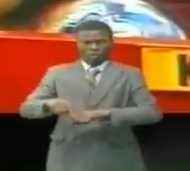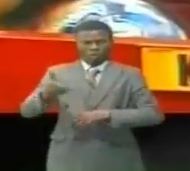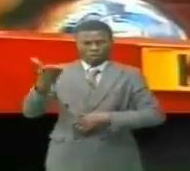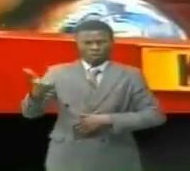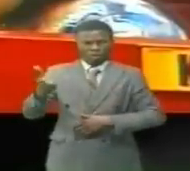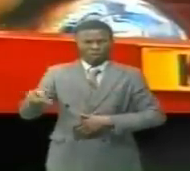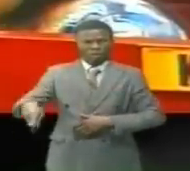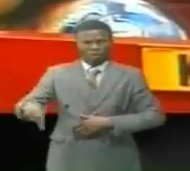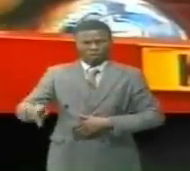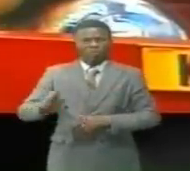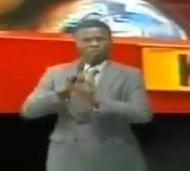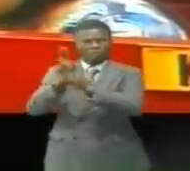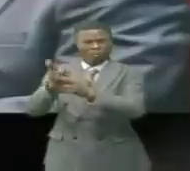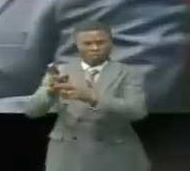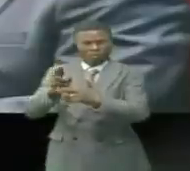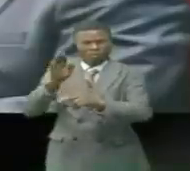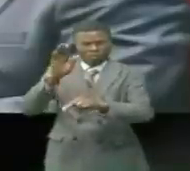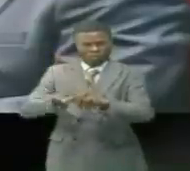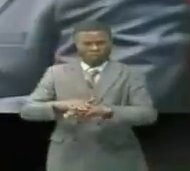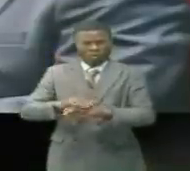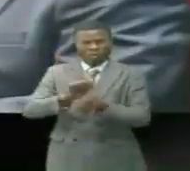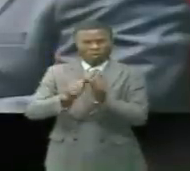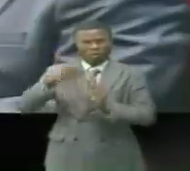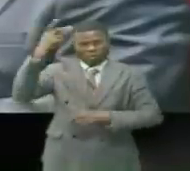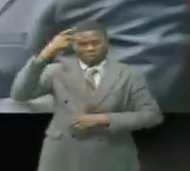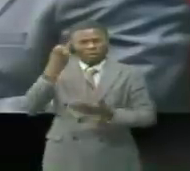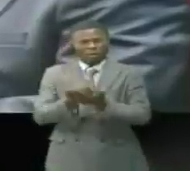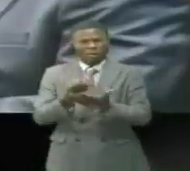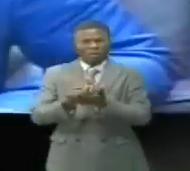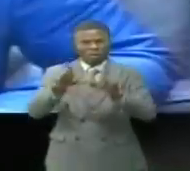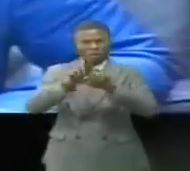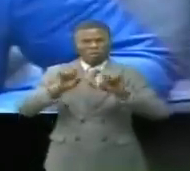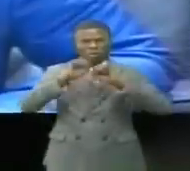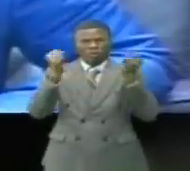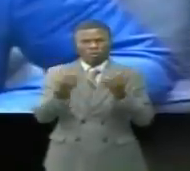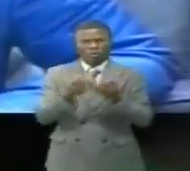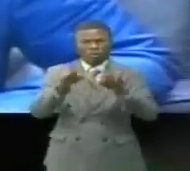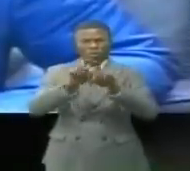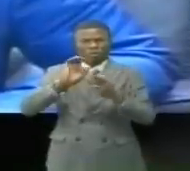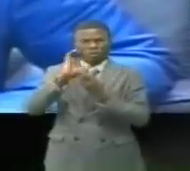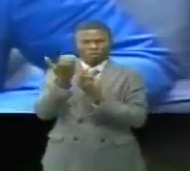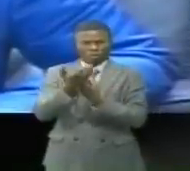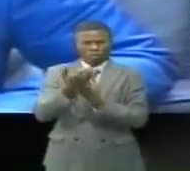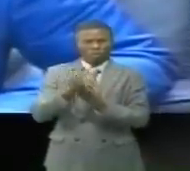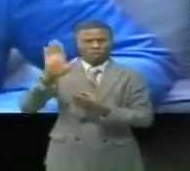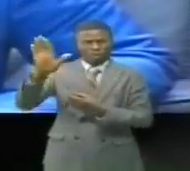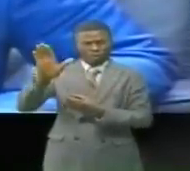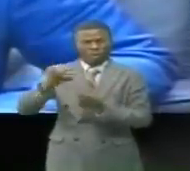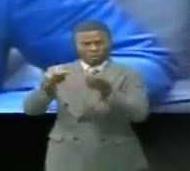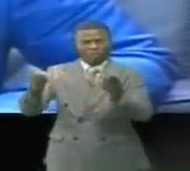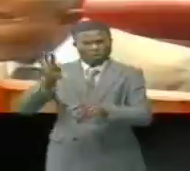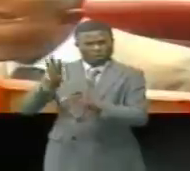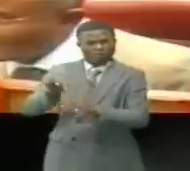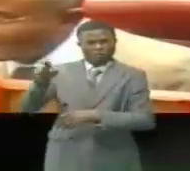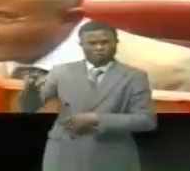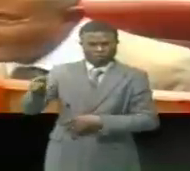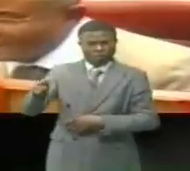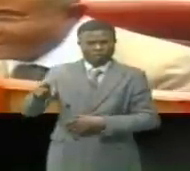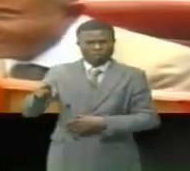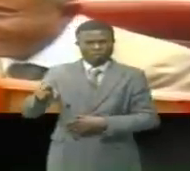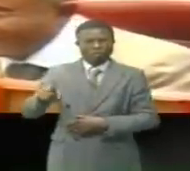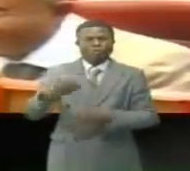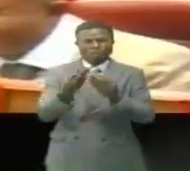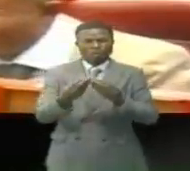provincial un rapport qui touche à la vie politique, économique, sociale et culturelle de la circonscription électorale et propose